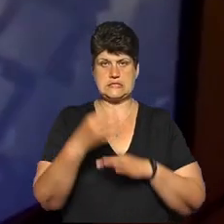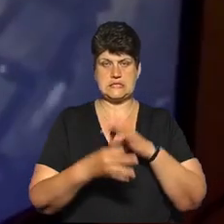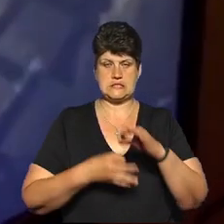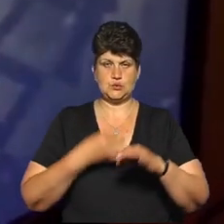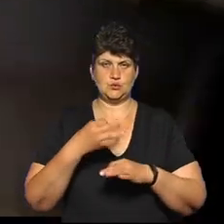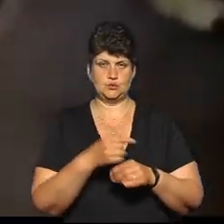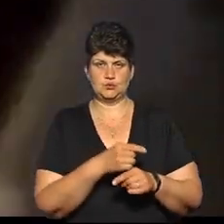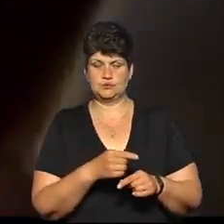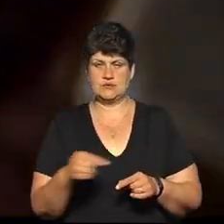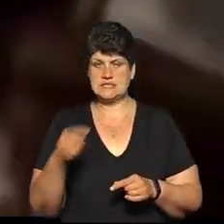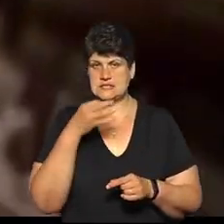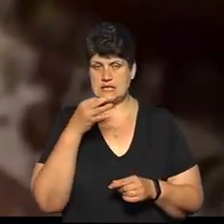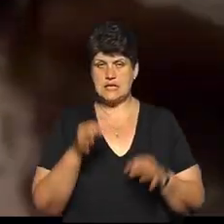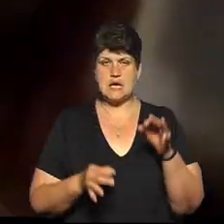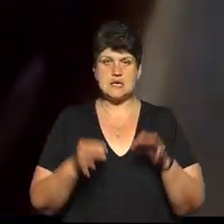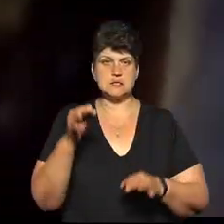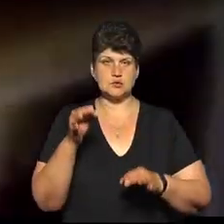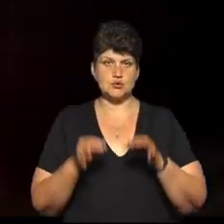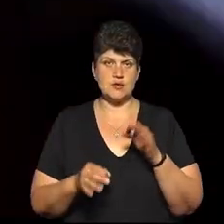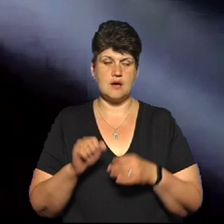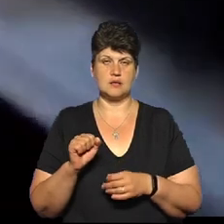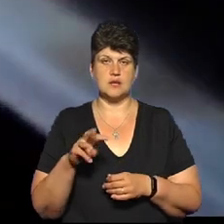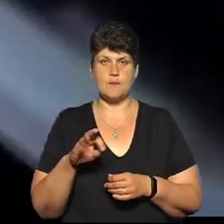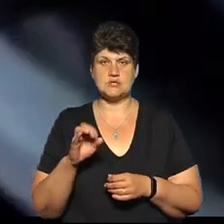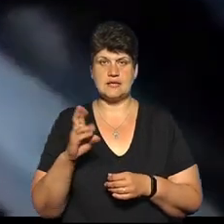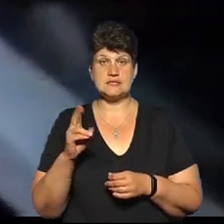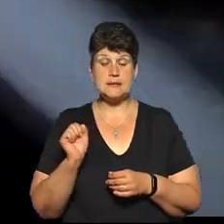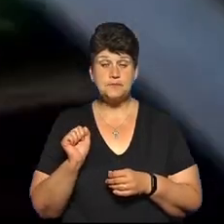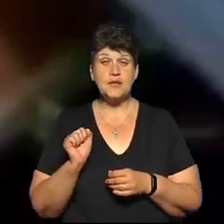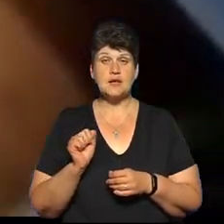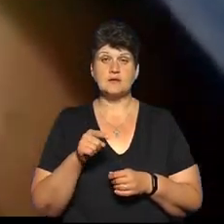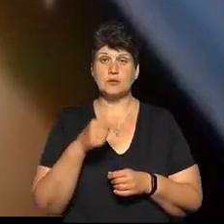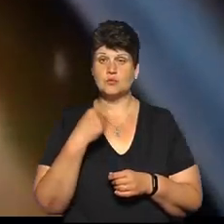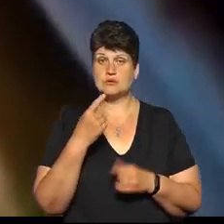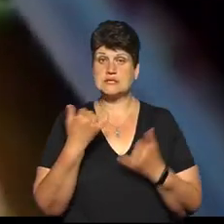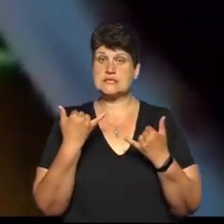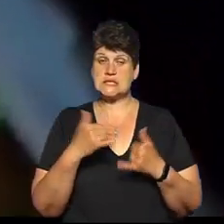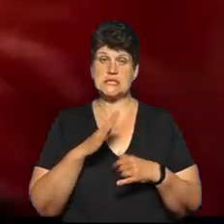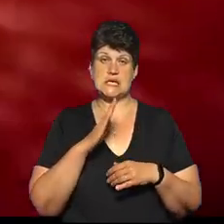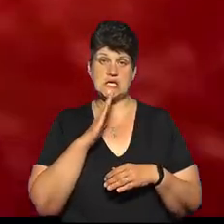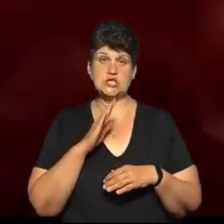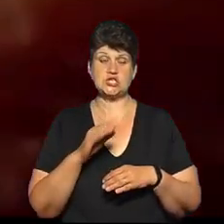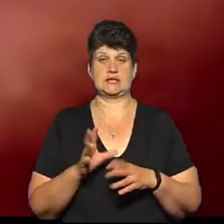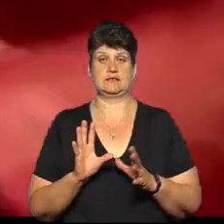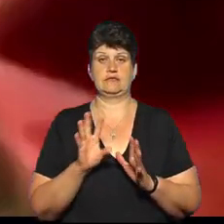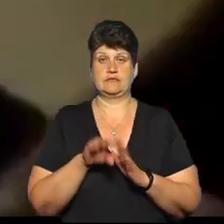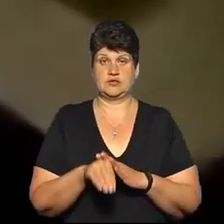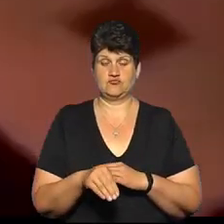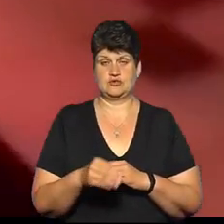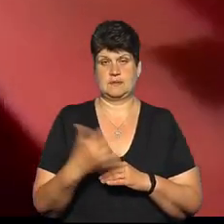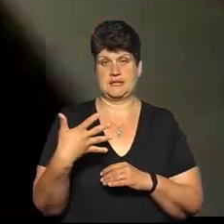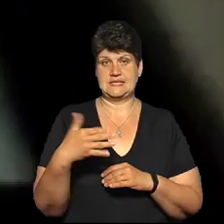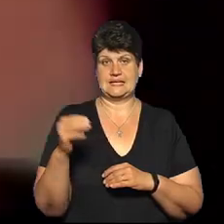спікерка міськрайонного суду Анна Мостецька. За її словами, зараз жінка, внісши заставу майже 50 тисяч